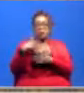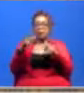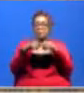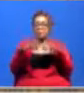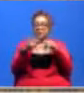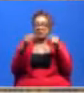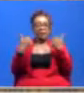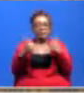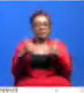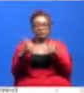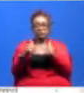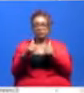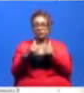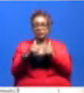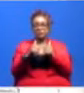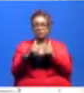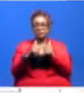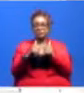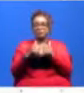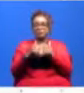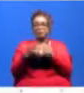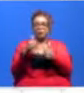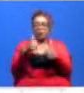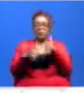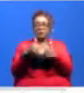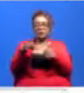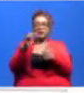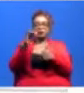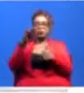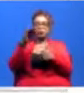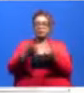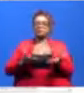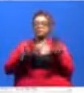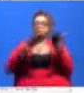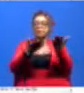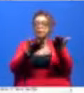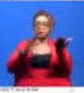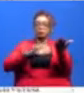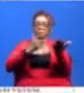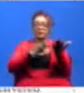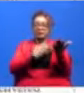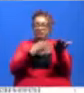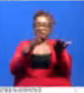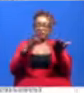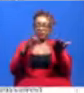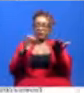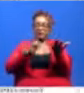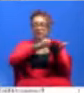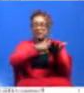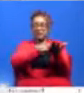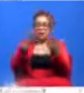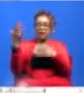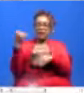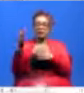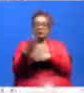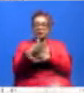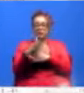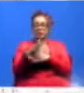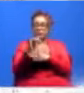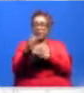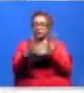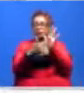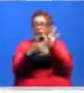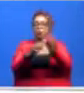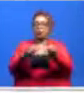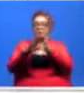wetu hadi kufikia sasa. Hati ambazo Linturi aliwasilisha kwa kamati ya kilimo ya seneti Alhamisi iliyopita